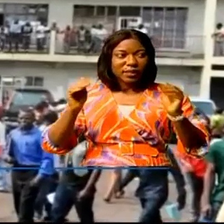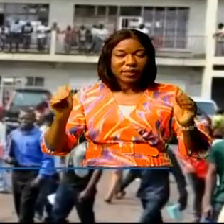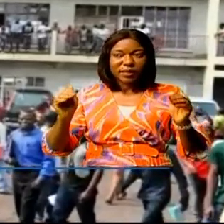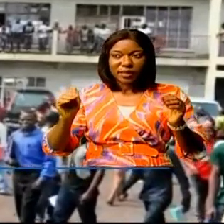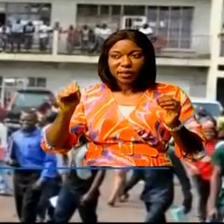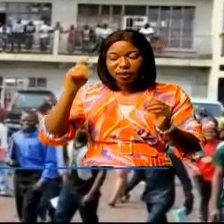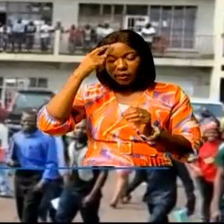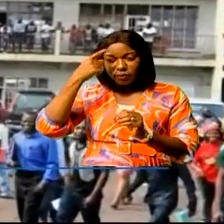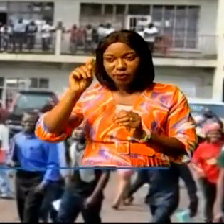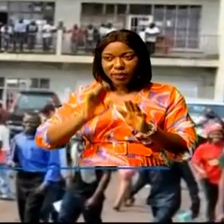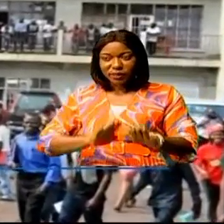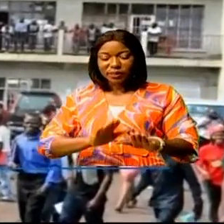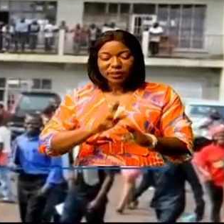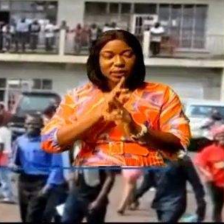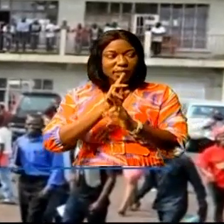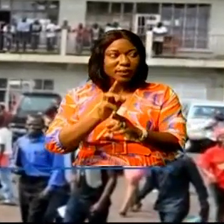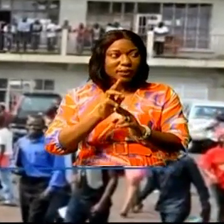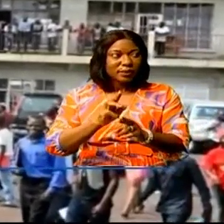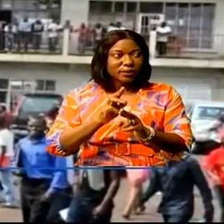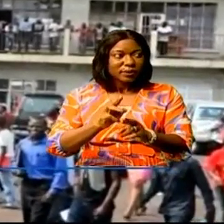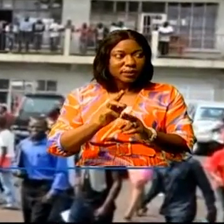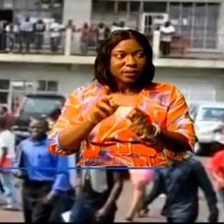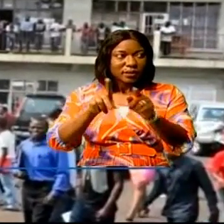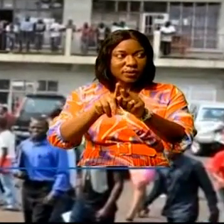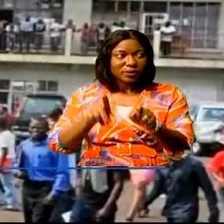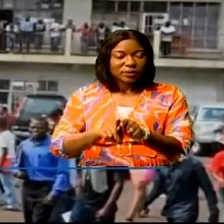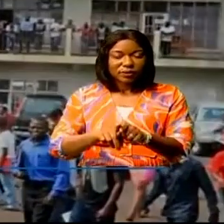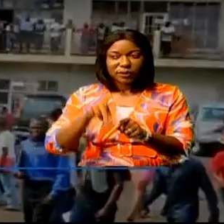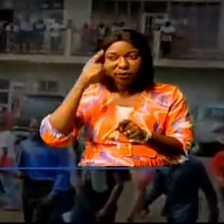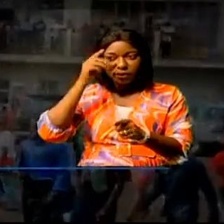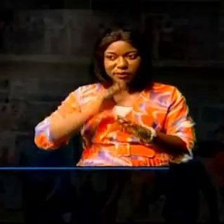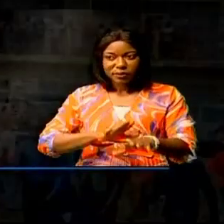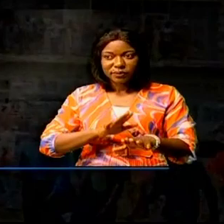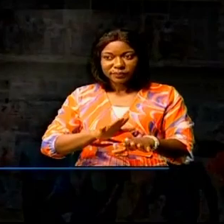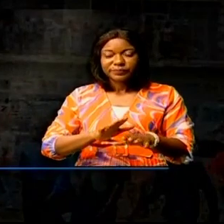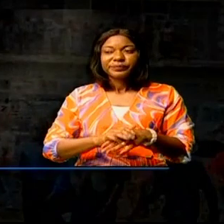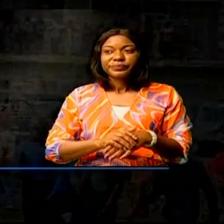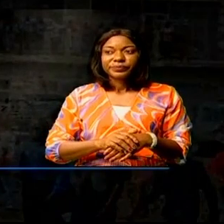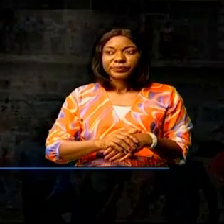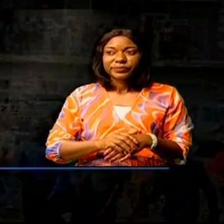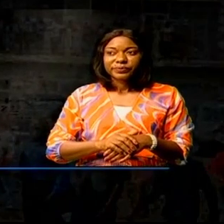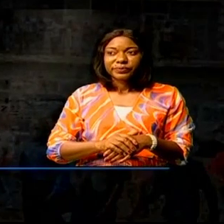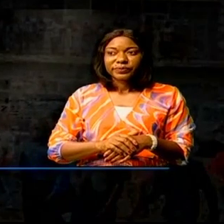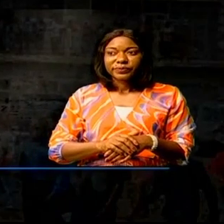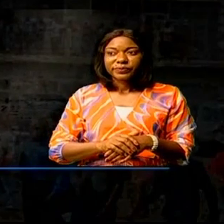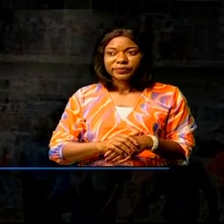et attendre la réponse des autorités qui ne se fera pas attendre.